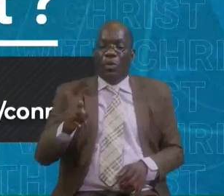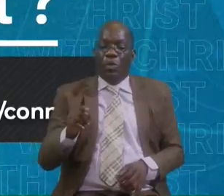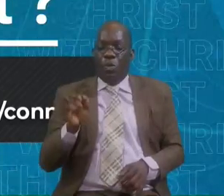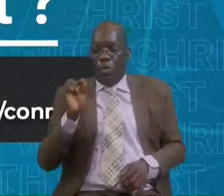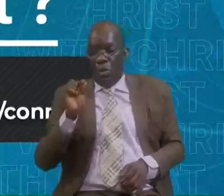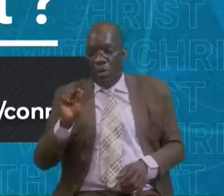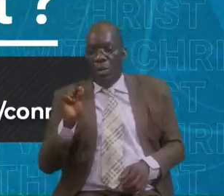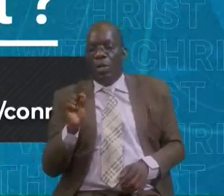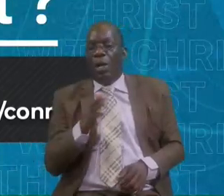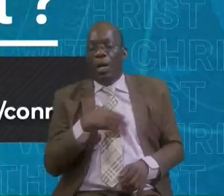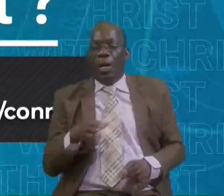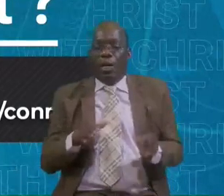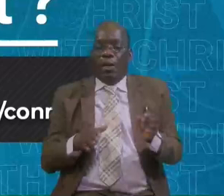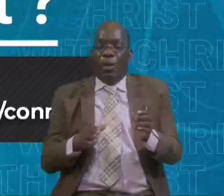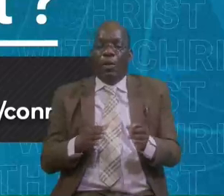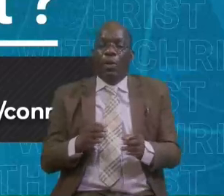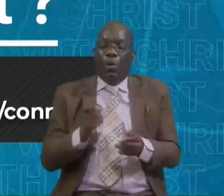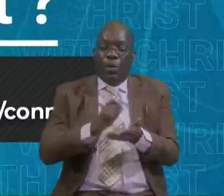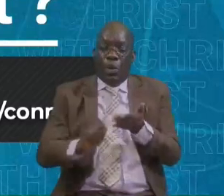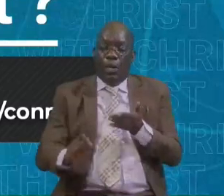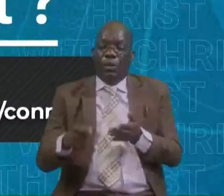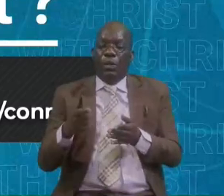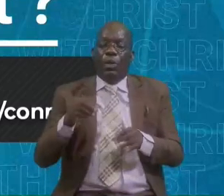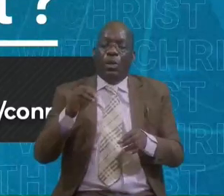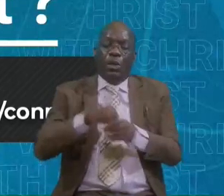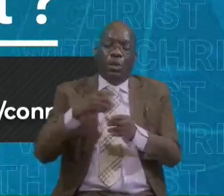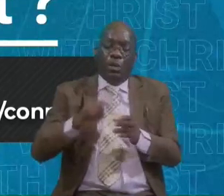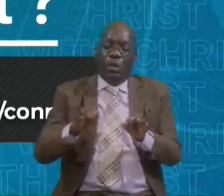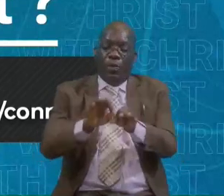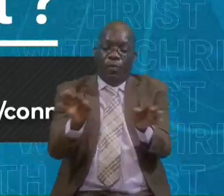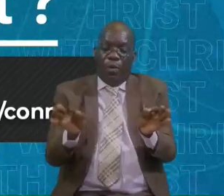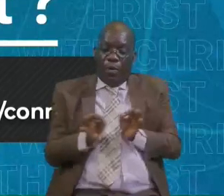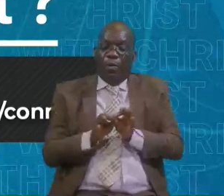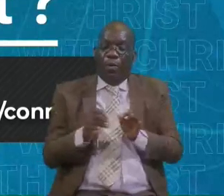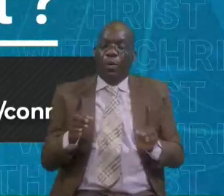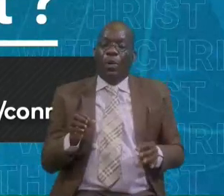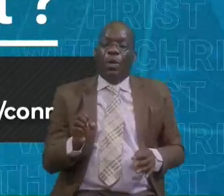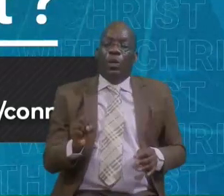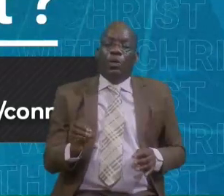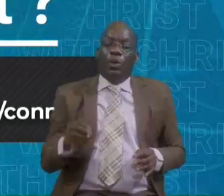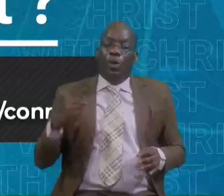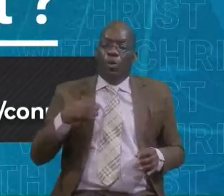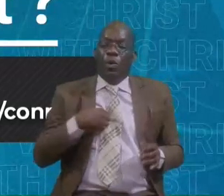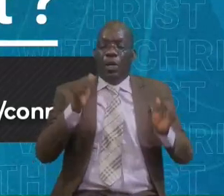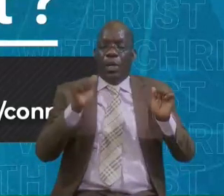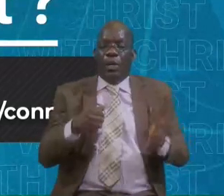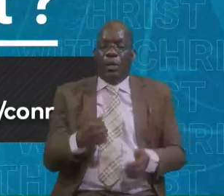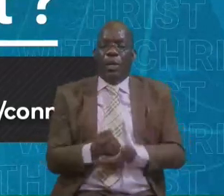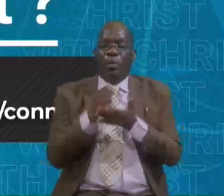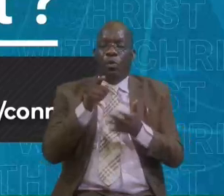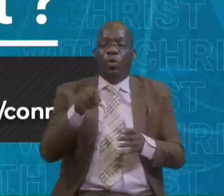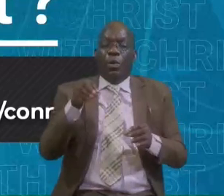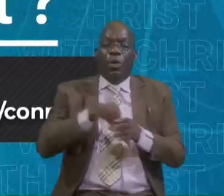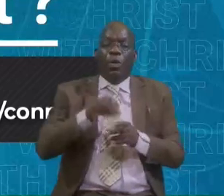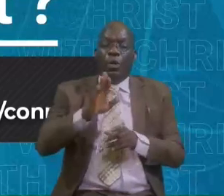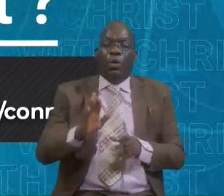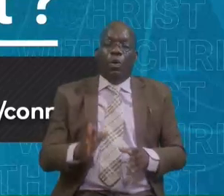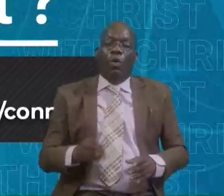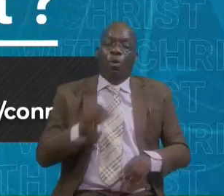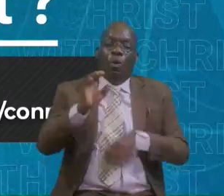Cliquez dessus, vous allez remplir un formulaire afin que nous puissions vous aider dans votre nouvelle marche avec Christ.